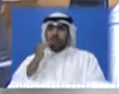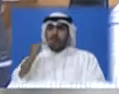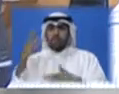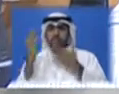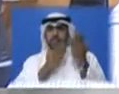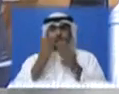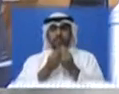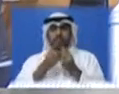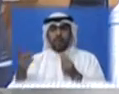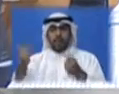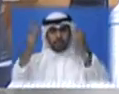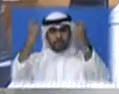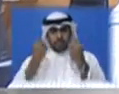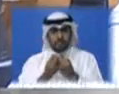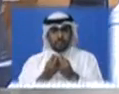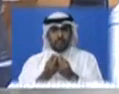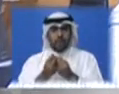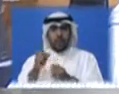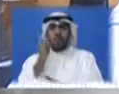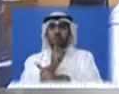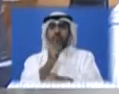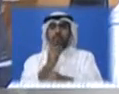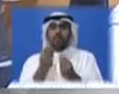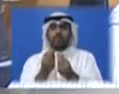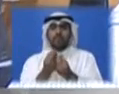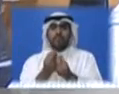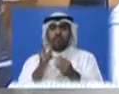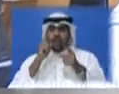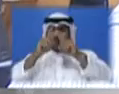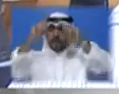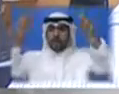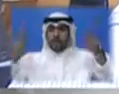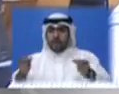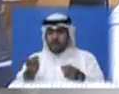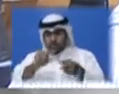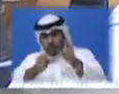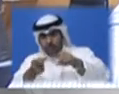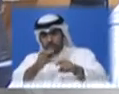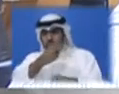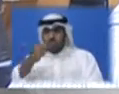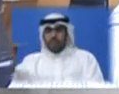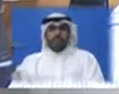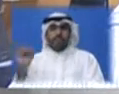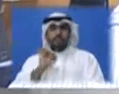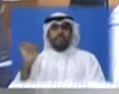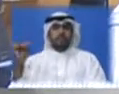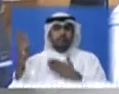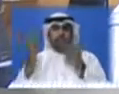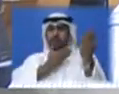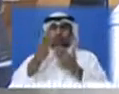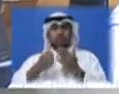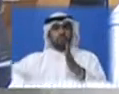حقيقة مهمة، وأساتذة وطلبة ومختبرات، فالتعاون معهم حقيقة راح